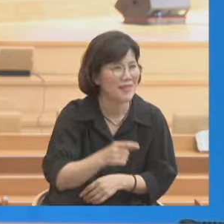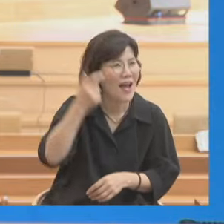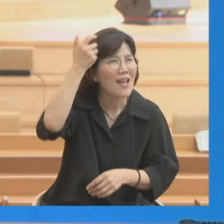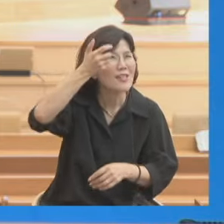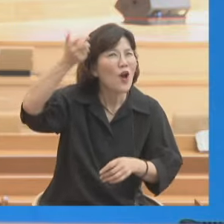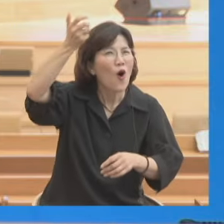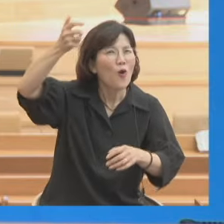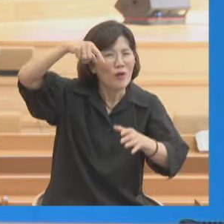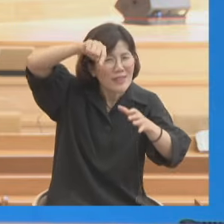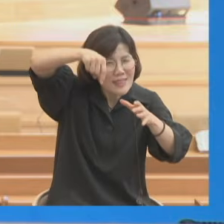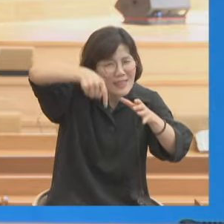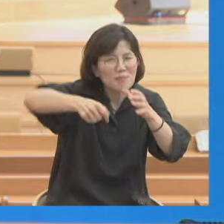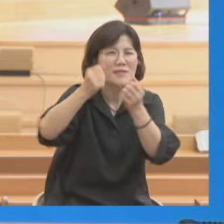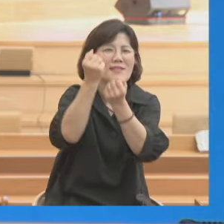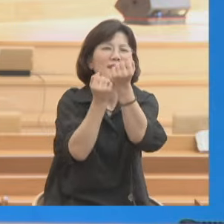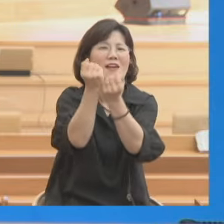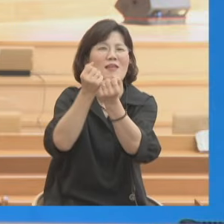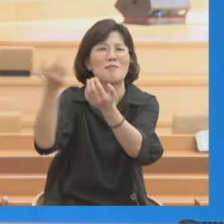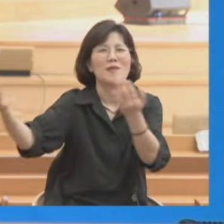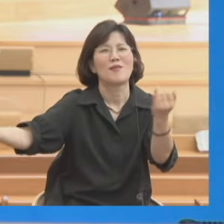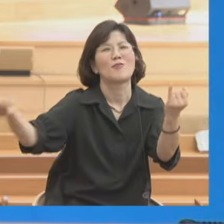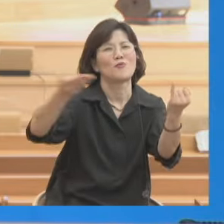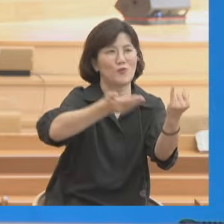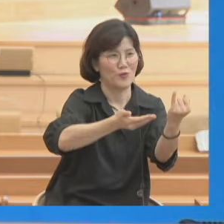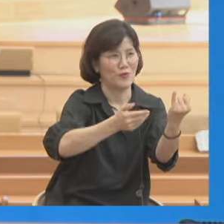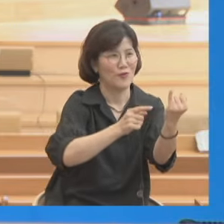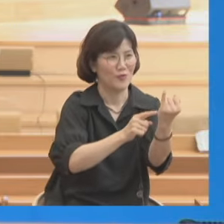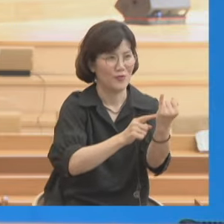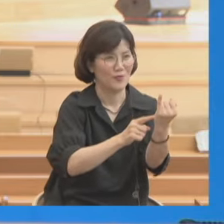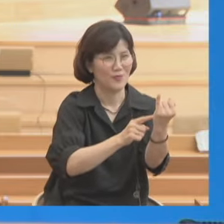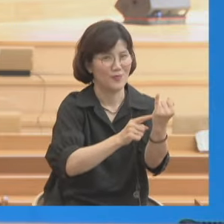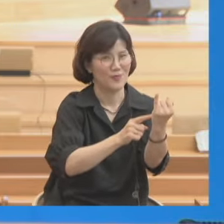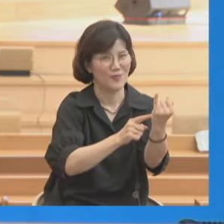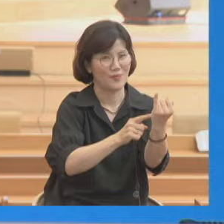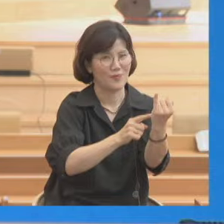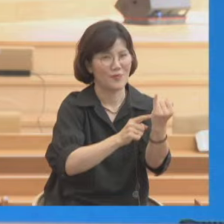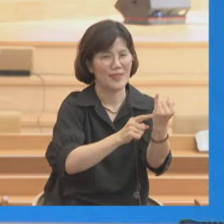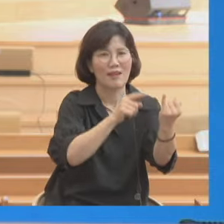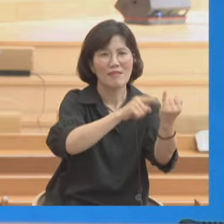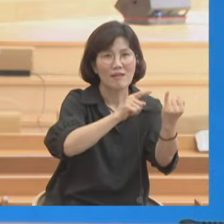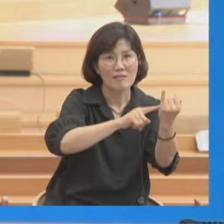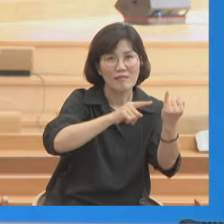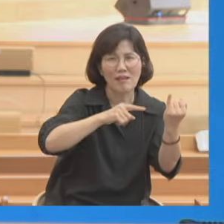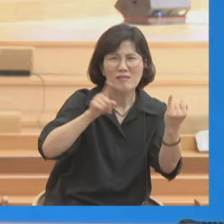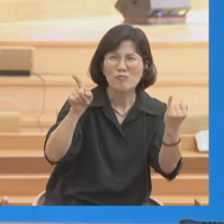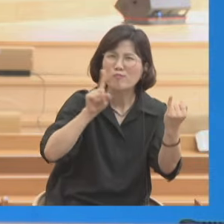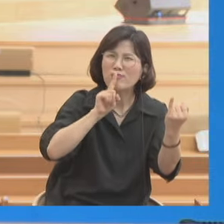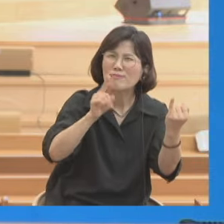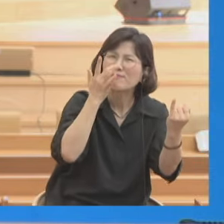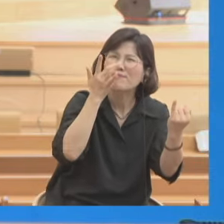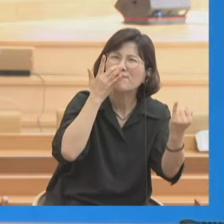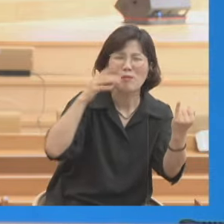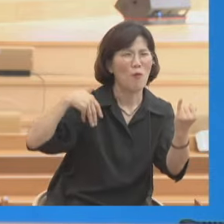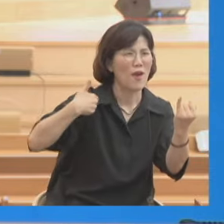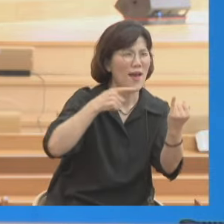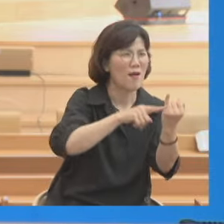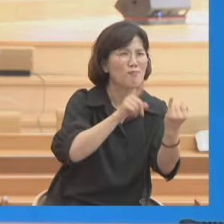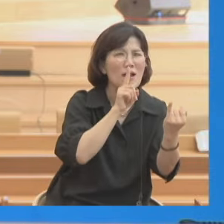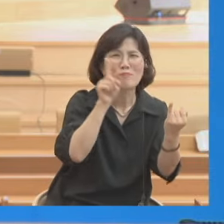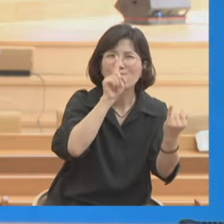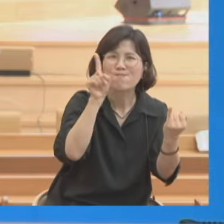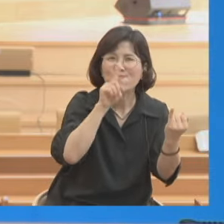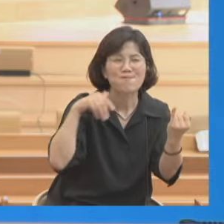얘기를 꺼내서 얘기하기 시작하는 거예요. 그런데 이 여인은 아직도 정신을 못 차려. 뭔 말을 못 알아. 그래서